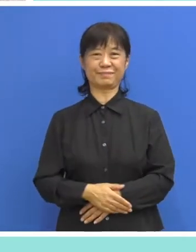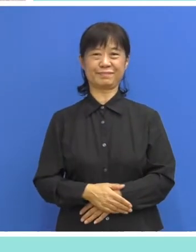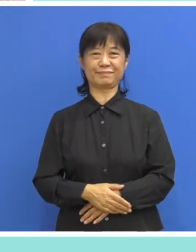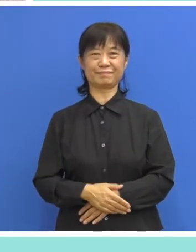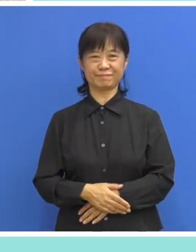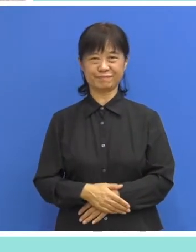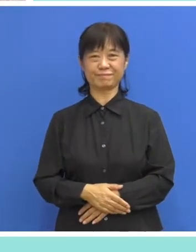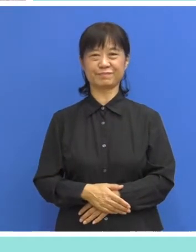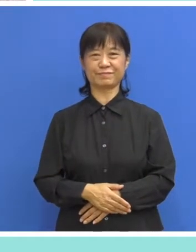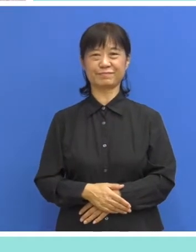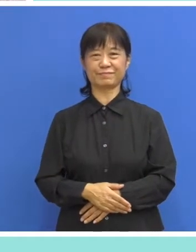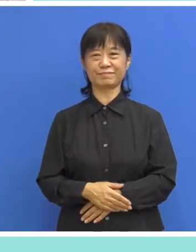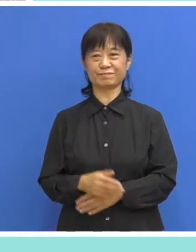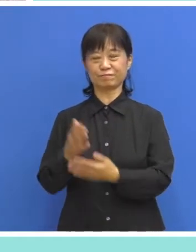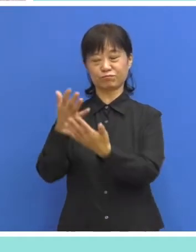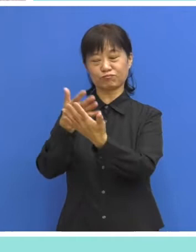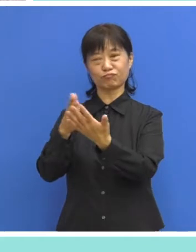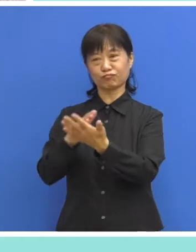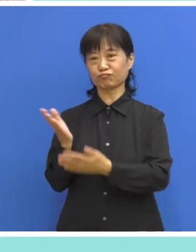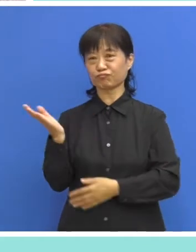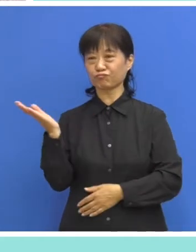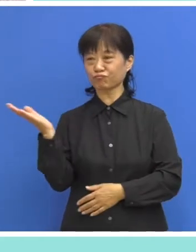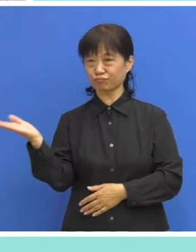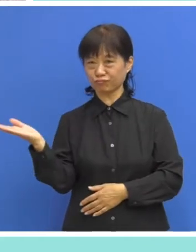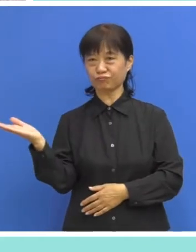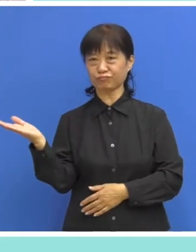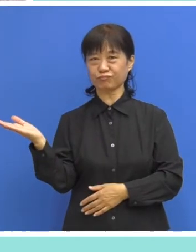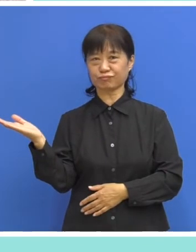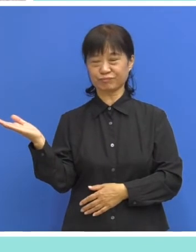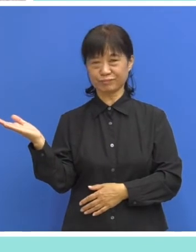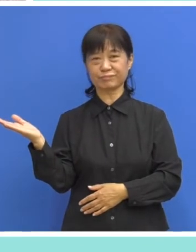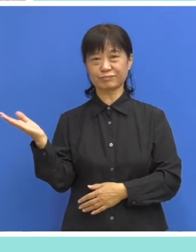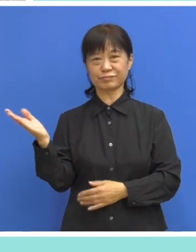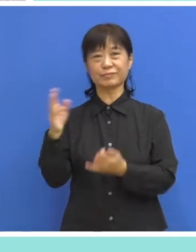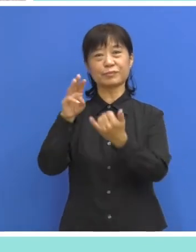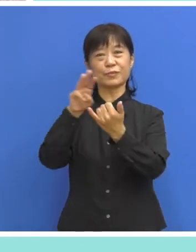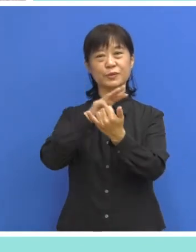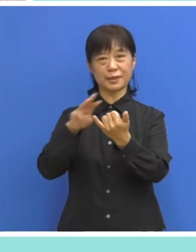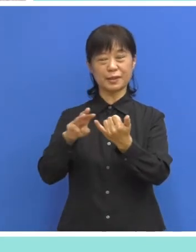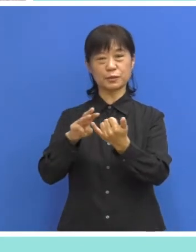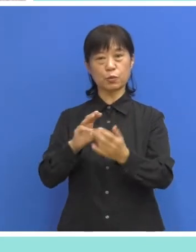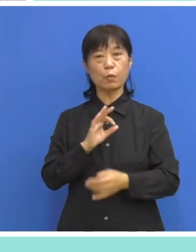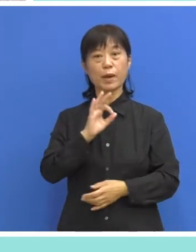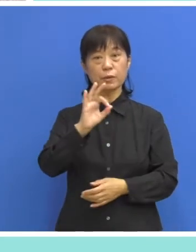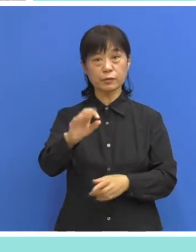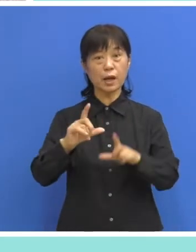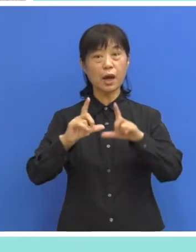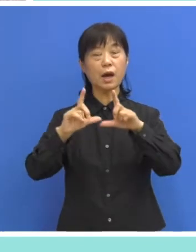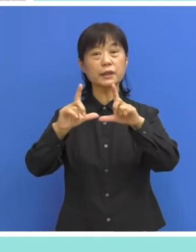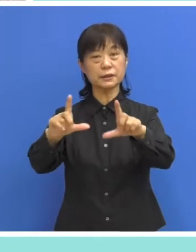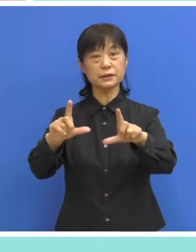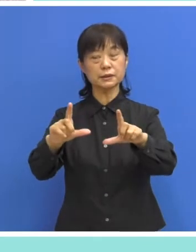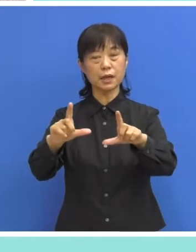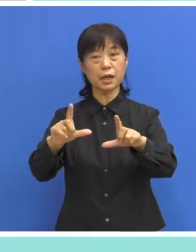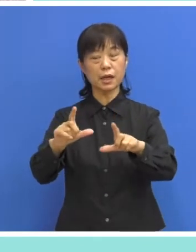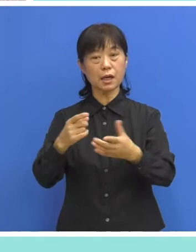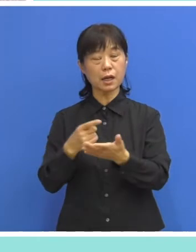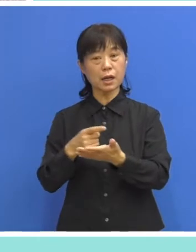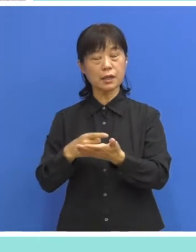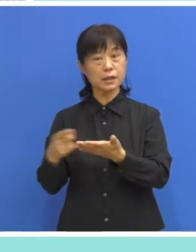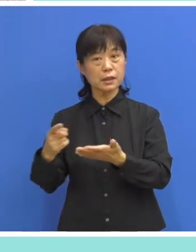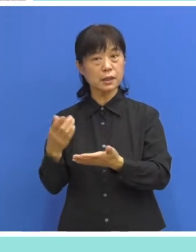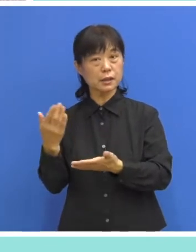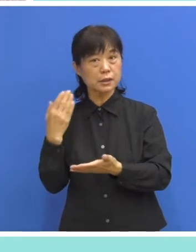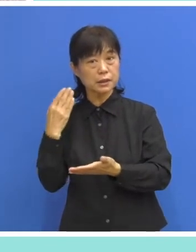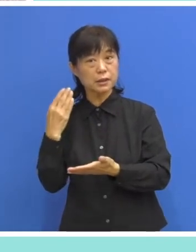こうやってコンテンツごとに分かれていて、防災ラジオを防災メールで発信した、聞き直しがですね、